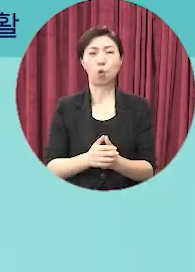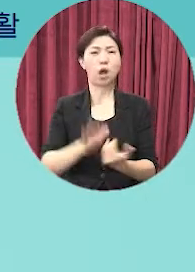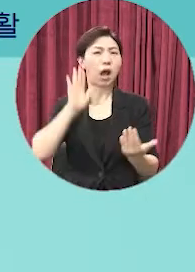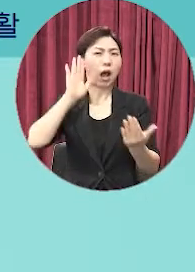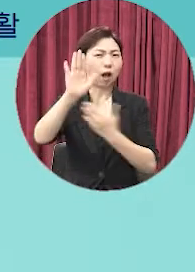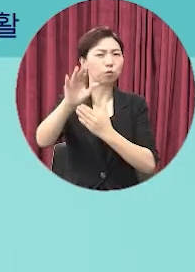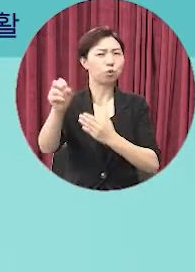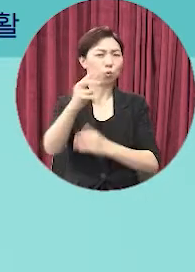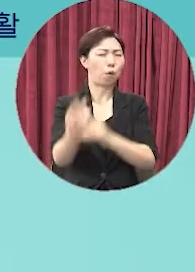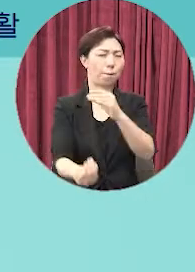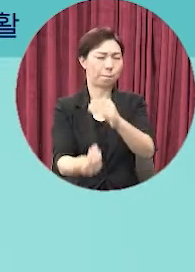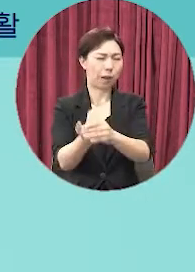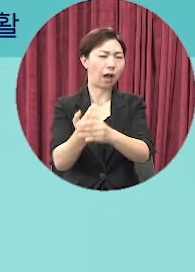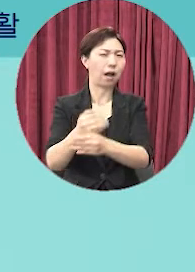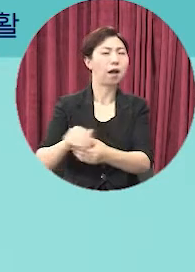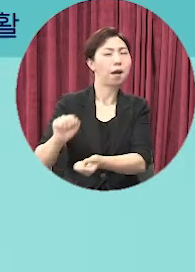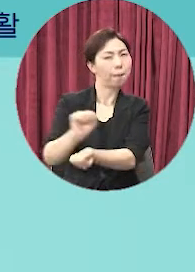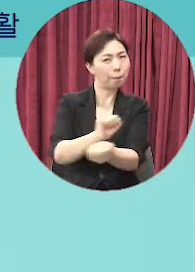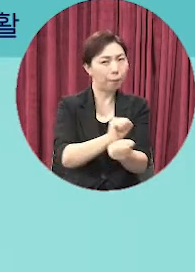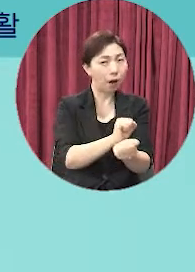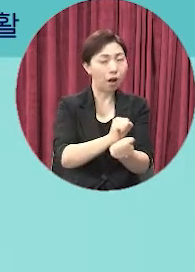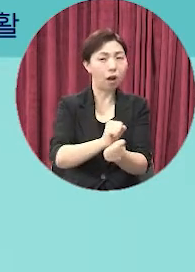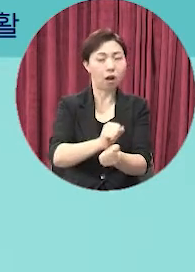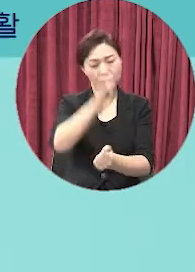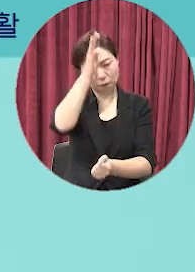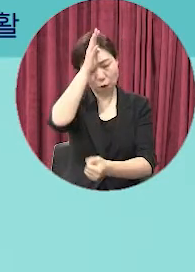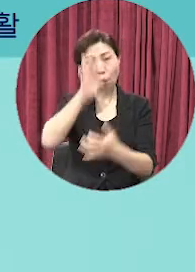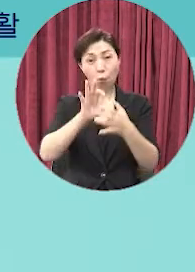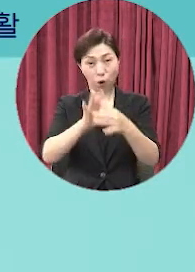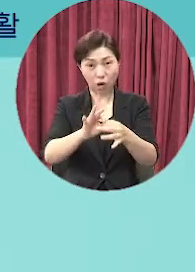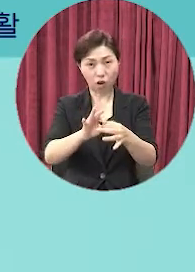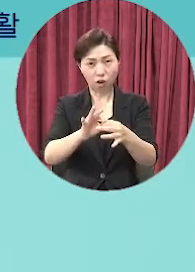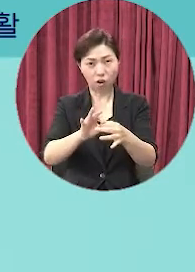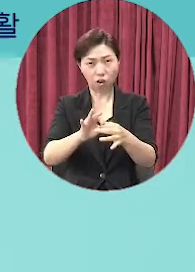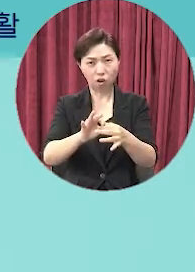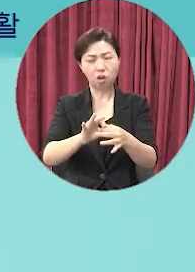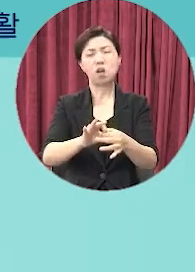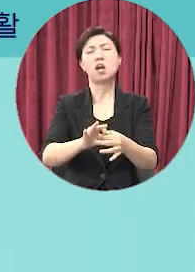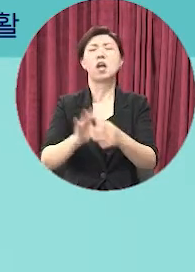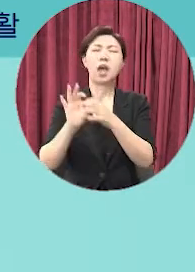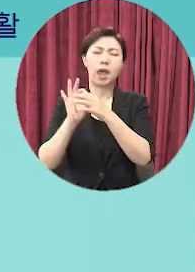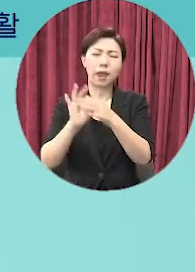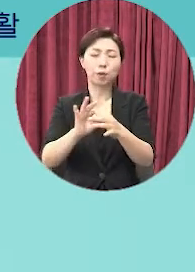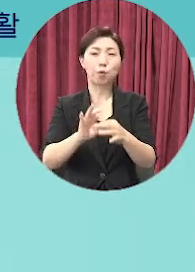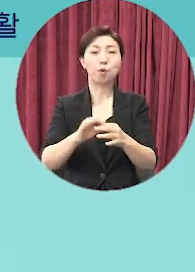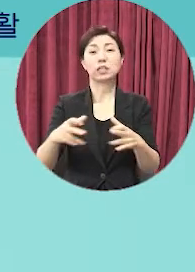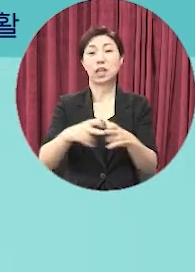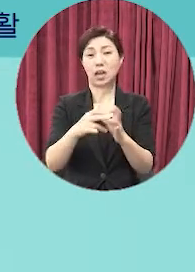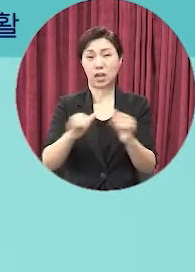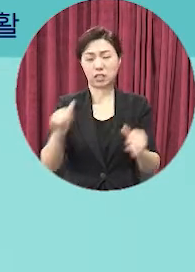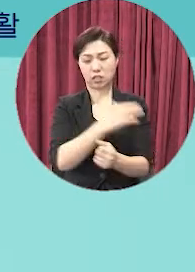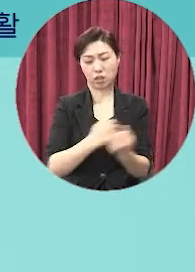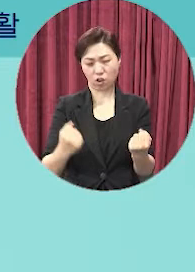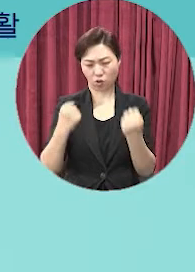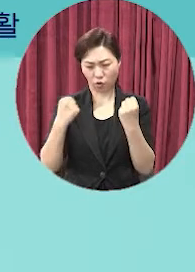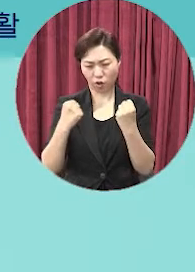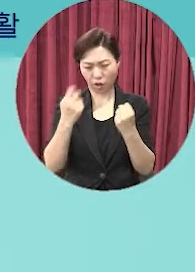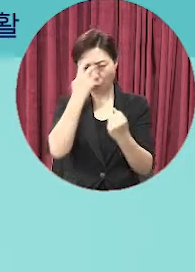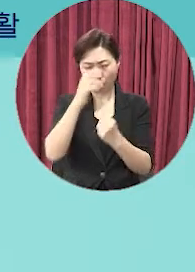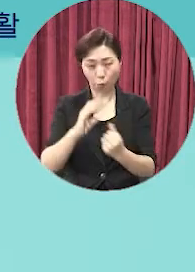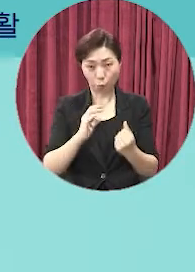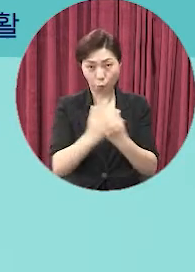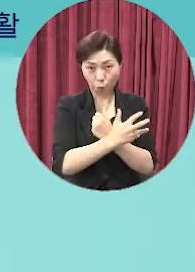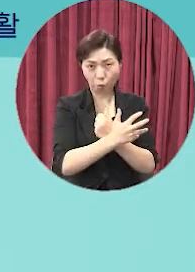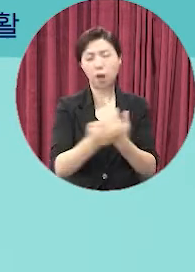감염병 상황에서도 장애인의 지속적 건강 관리를 도모하고자 하는 것입니다. 그래서 먼저 지금 현재 비대면